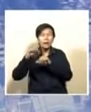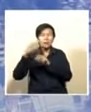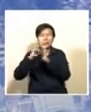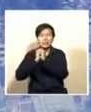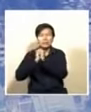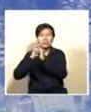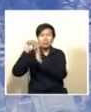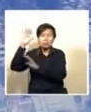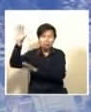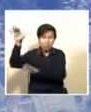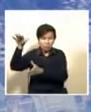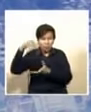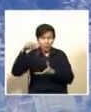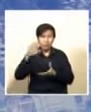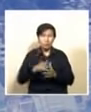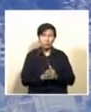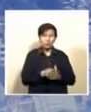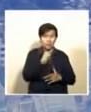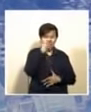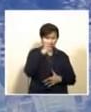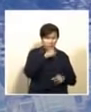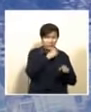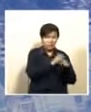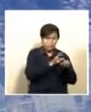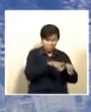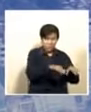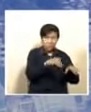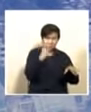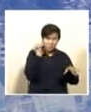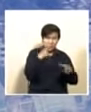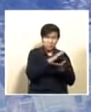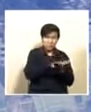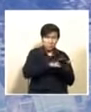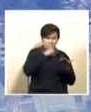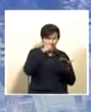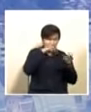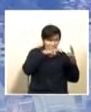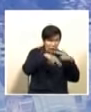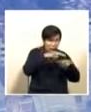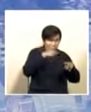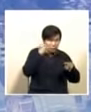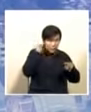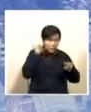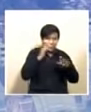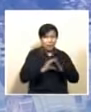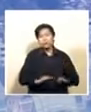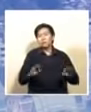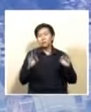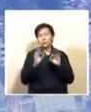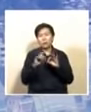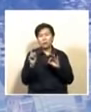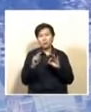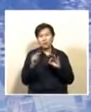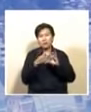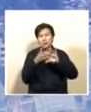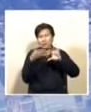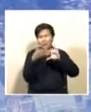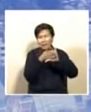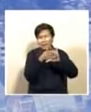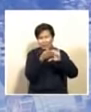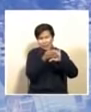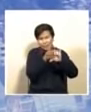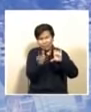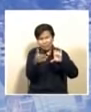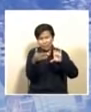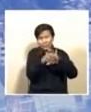ไม่มีเพราะฉะนั้นณวันนั้นเนี่ยโรงงานก็ให้ข้อมูลว่าวัตถุดิบที่มีอยู่